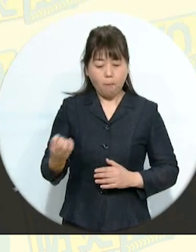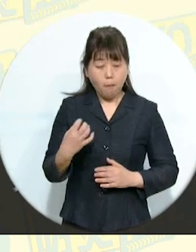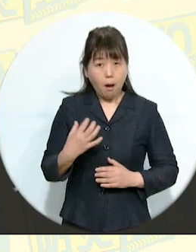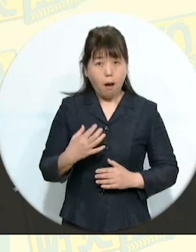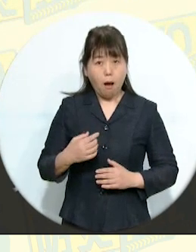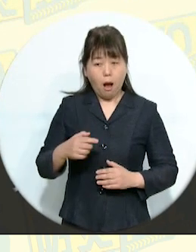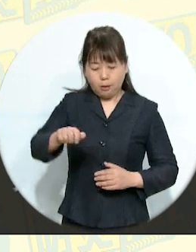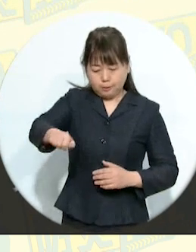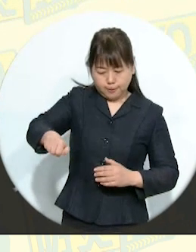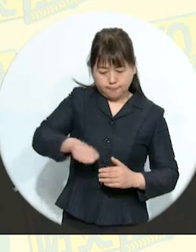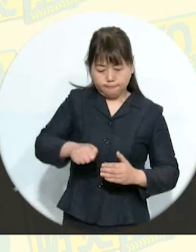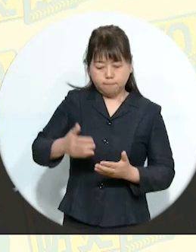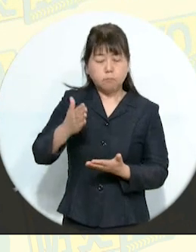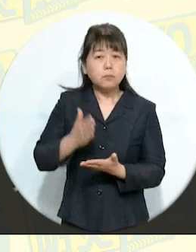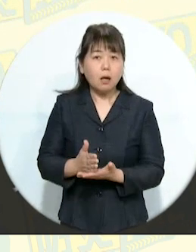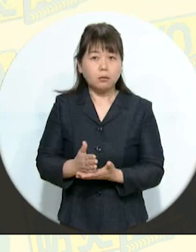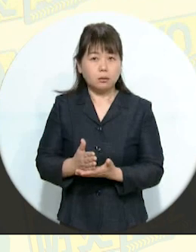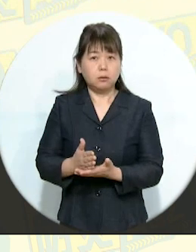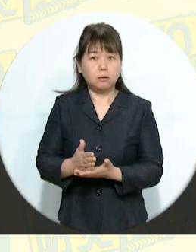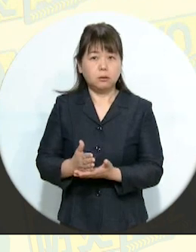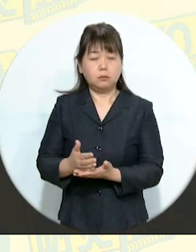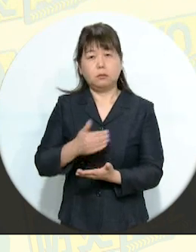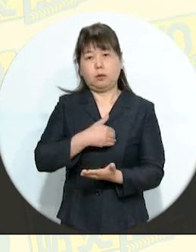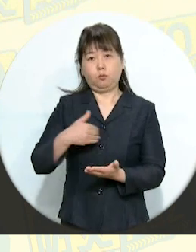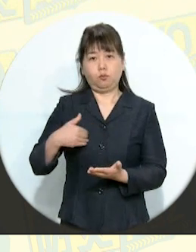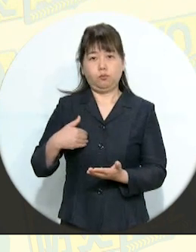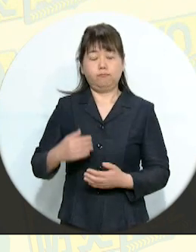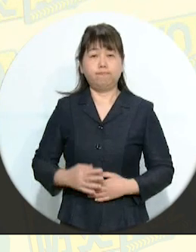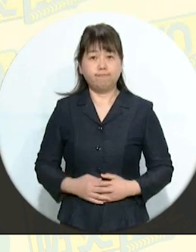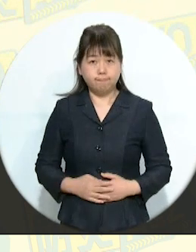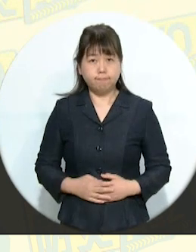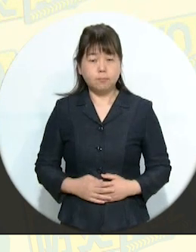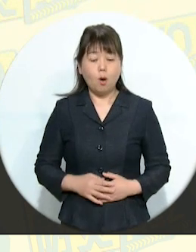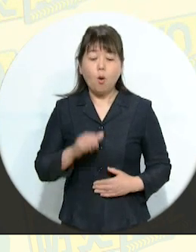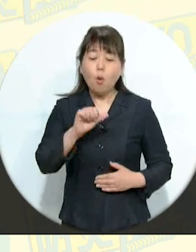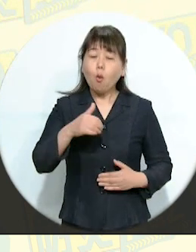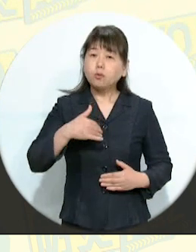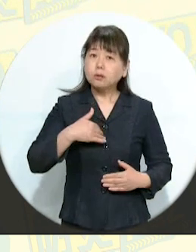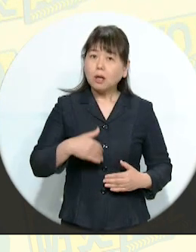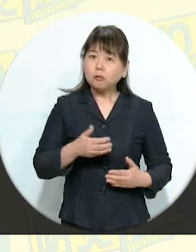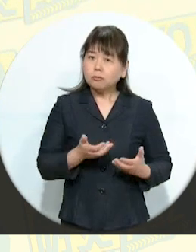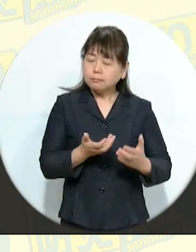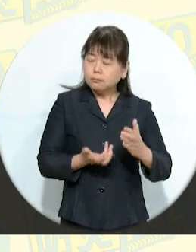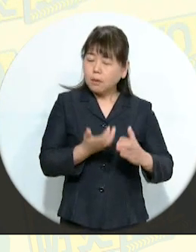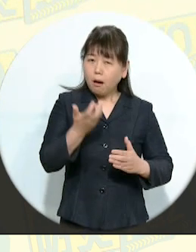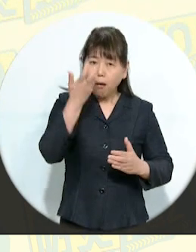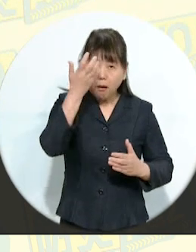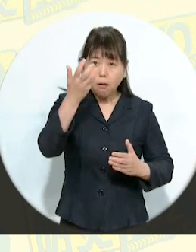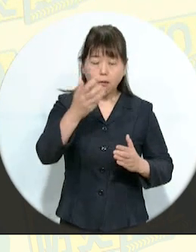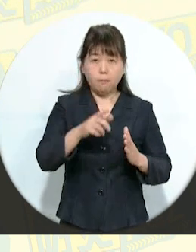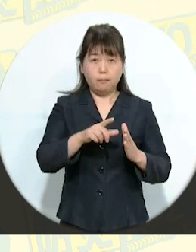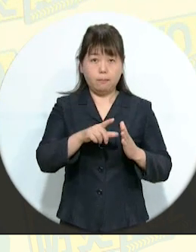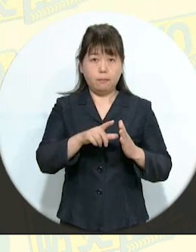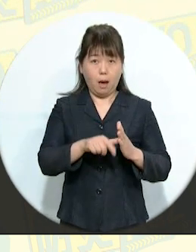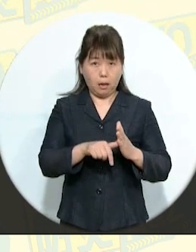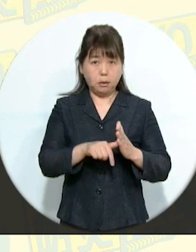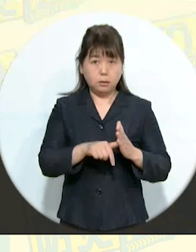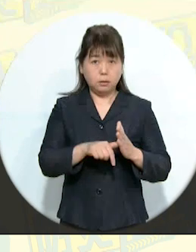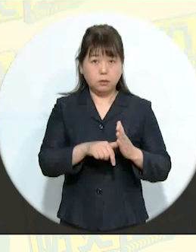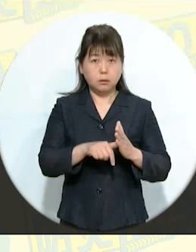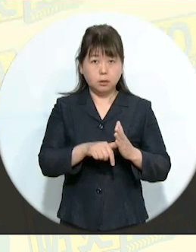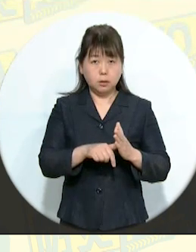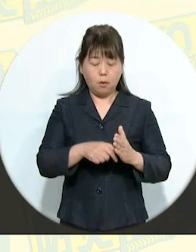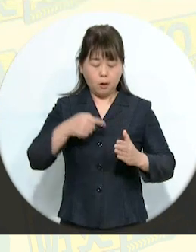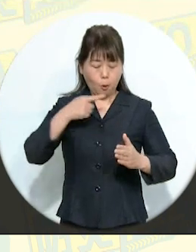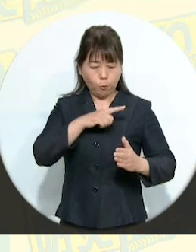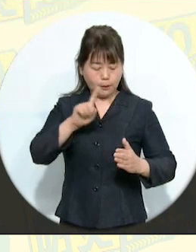停止をする、そんな仕組みになっています。さらにその震度5弱以上の揺れが来ると予測された場合には強制